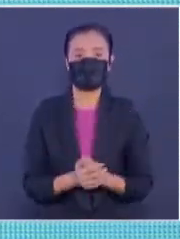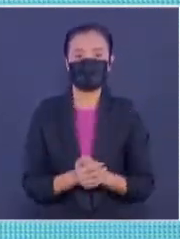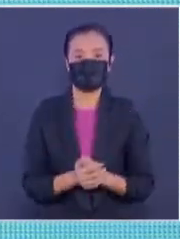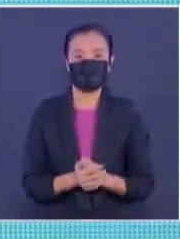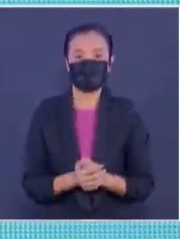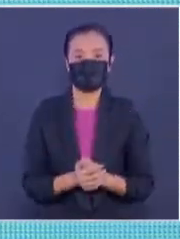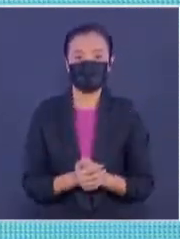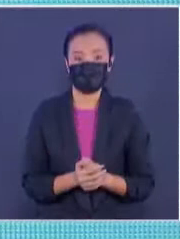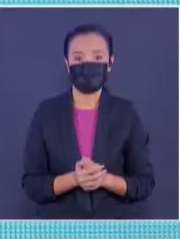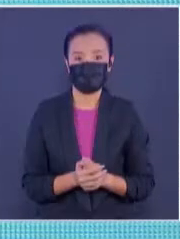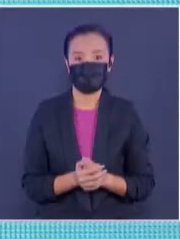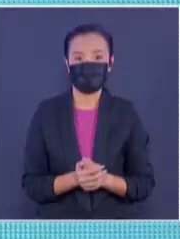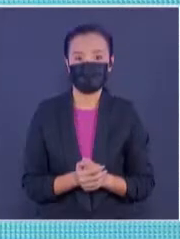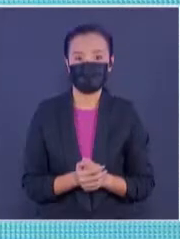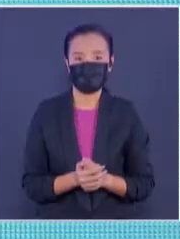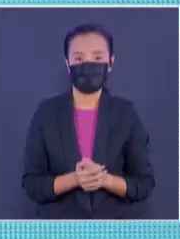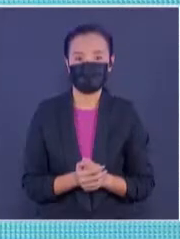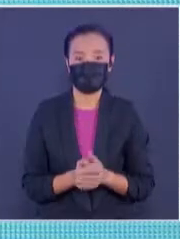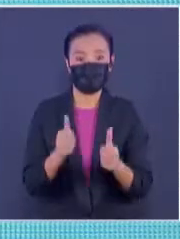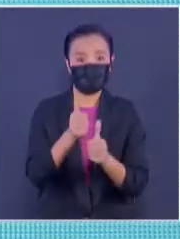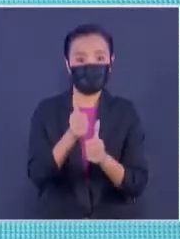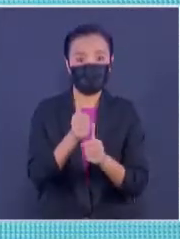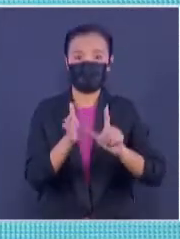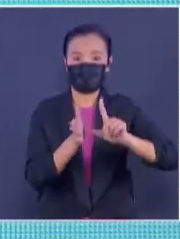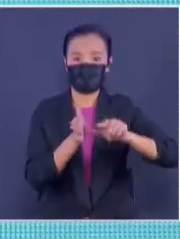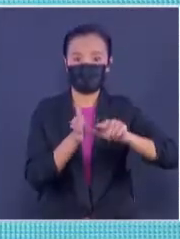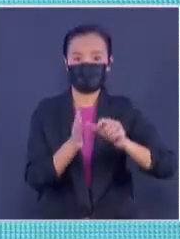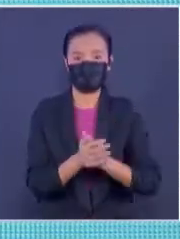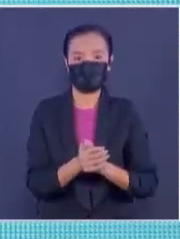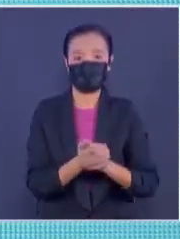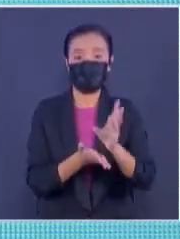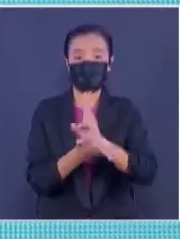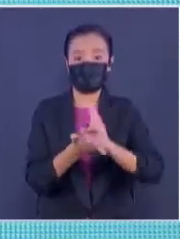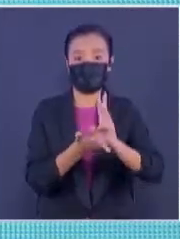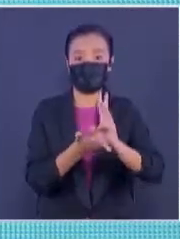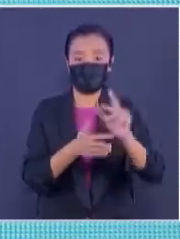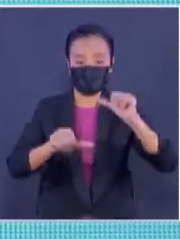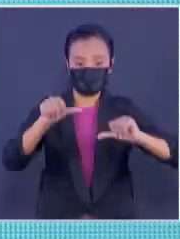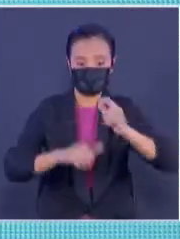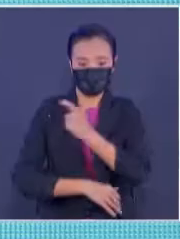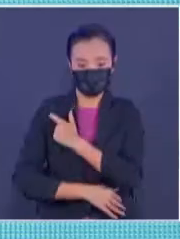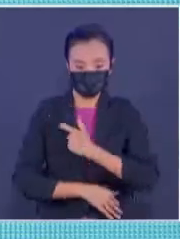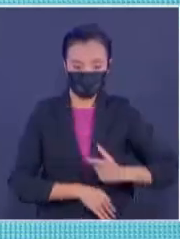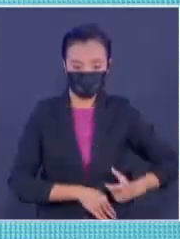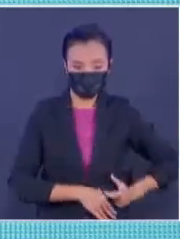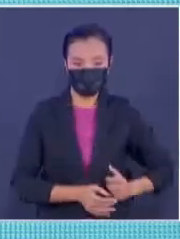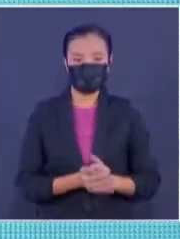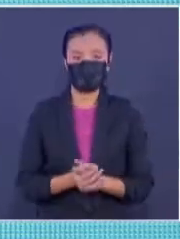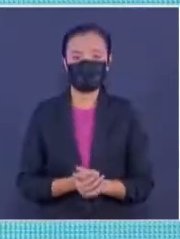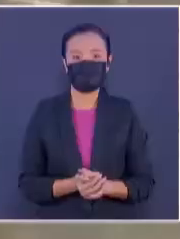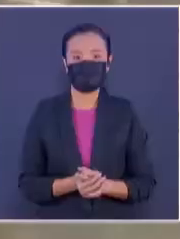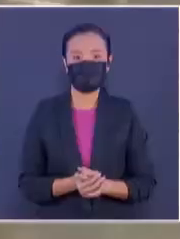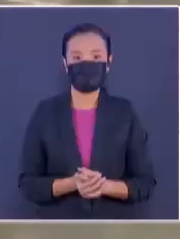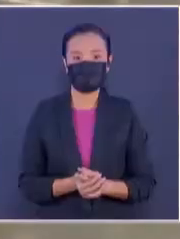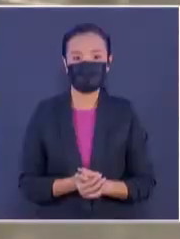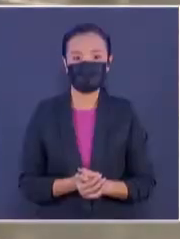หวในเรื่องนี้นะครับล่าสุดเนี่ยทางด้านของรองเลขาธิการของราชวิทยาลัยจุฬาภรณ์นะครับก็คือทางด้านของนายวันลบยุติธรร